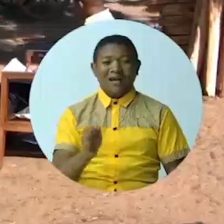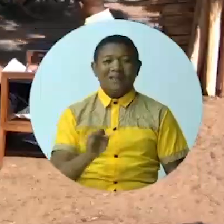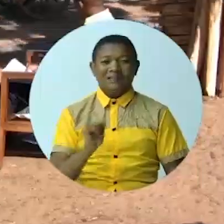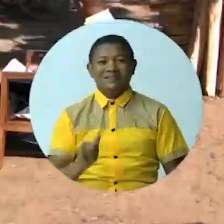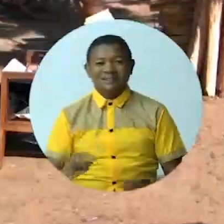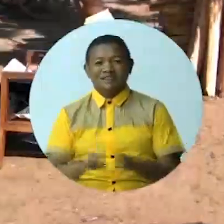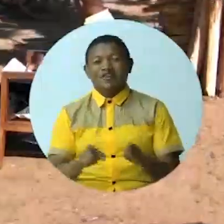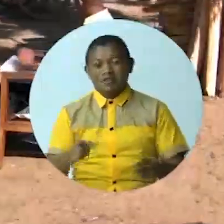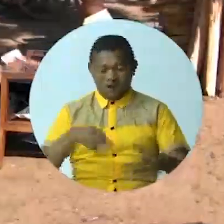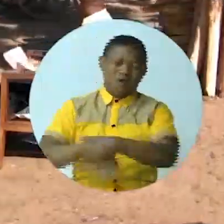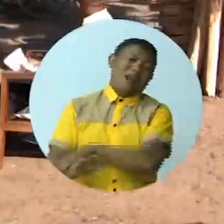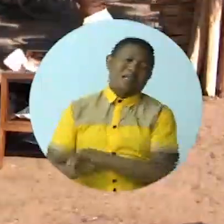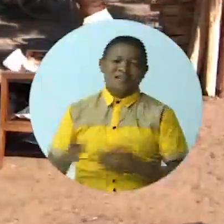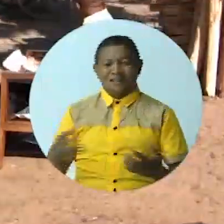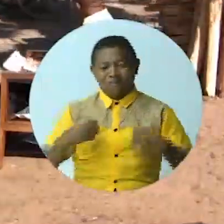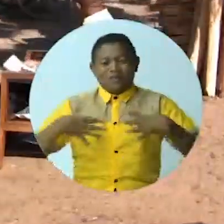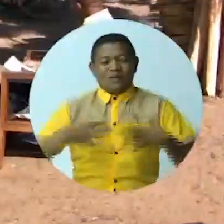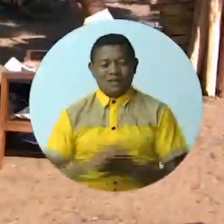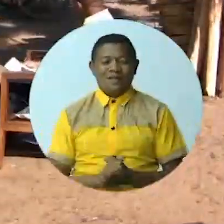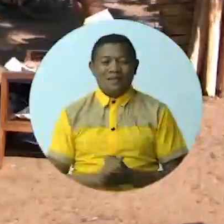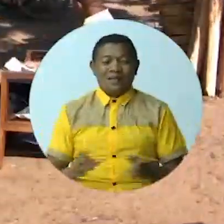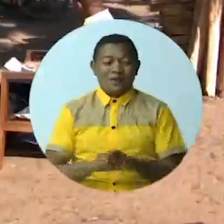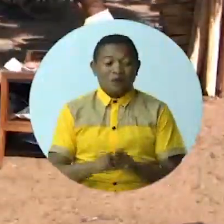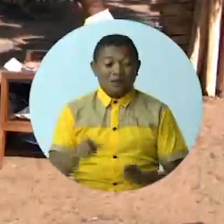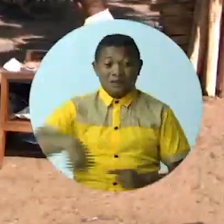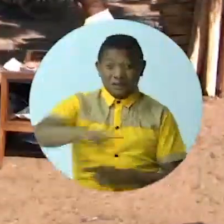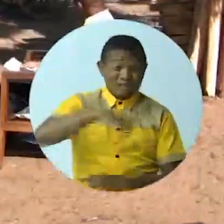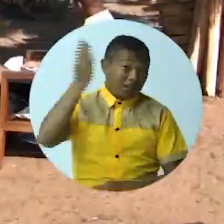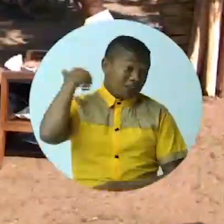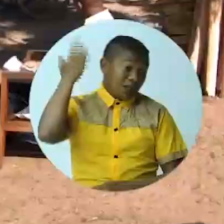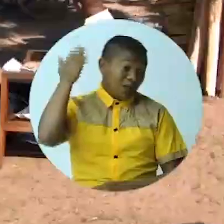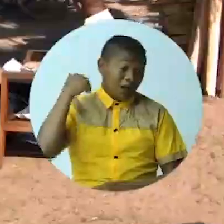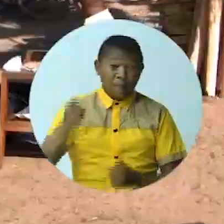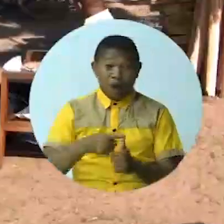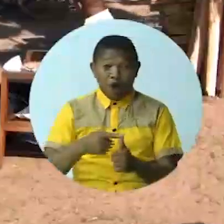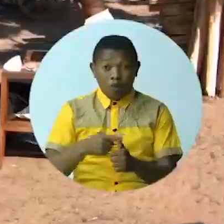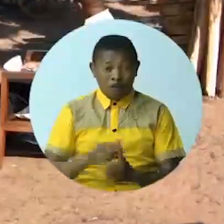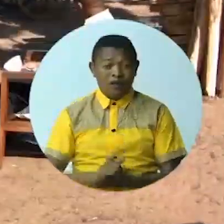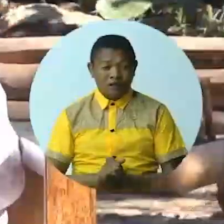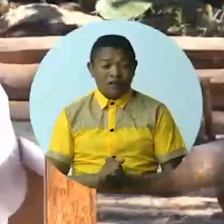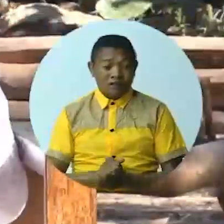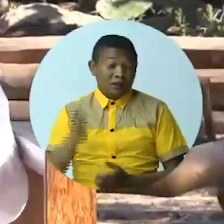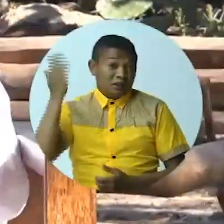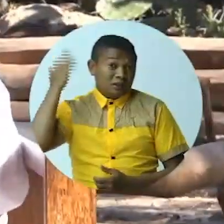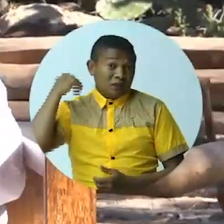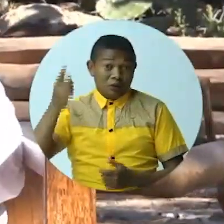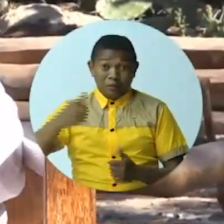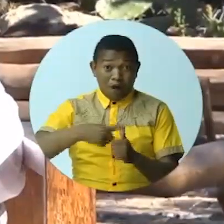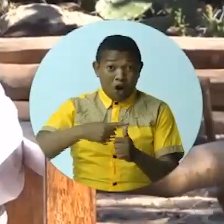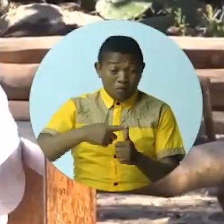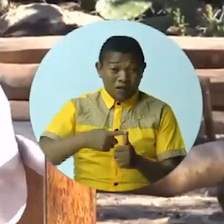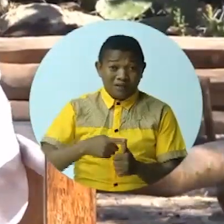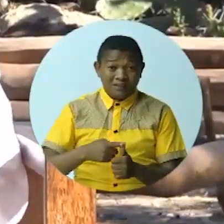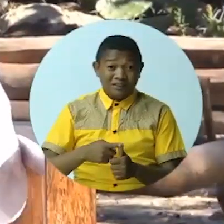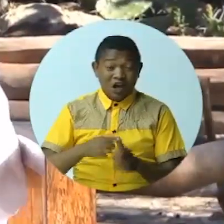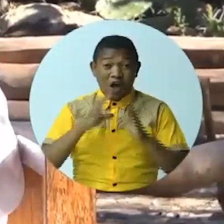anao an'izany farimalagasy zany, fa efa vo nanomboka isika tany amin'ny tsisinkora, tany amin'ny fampielezan-kevitra, tany amin'ny